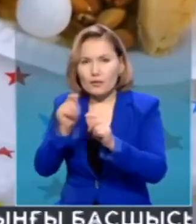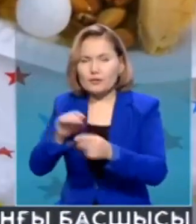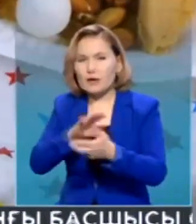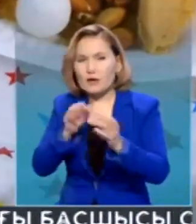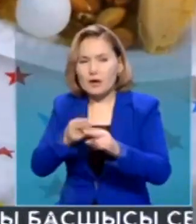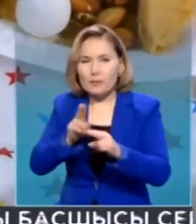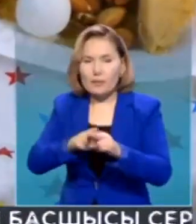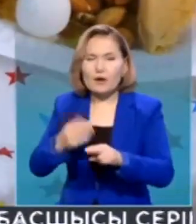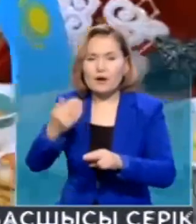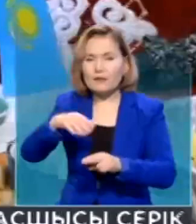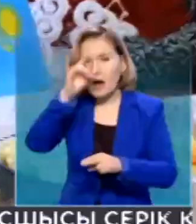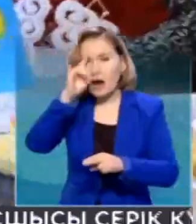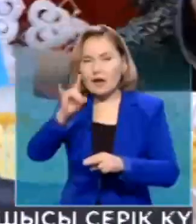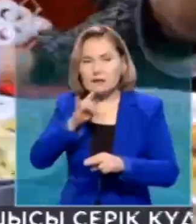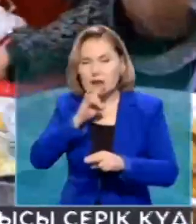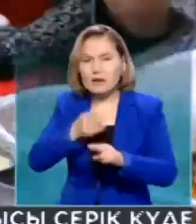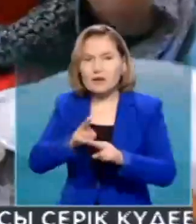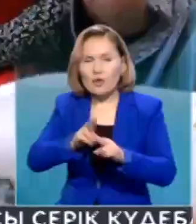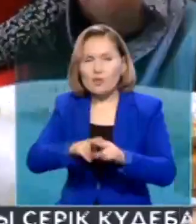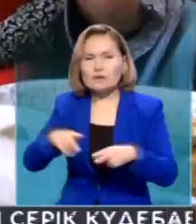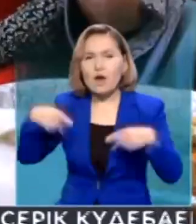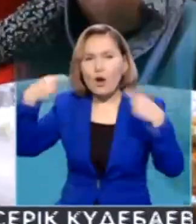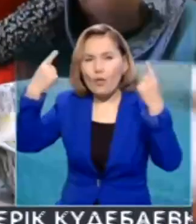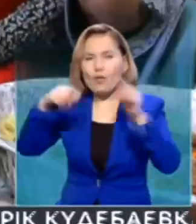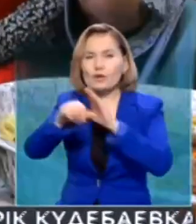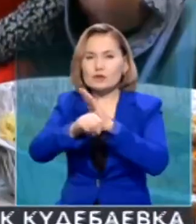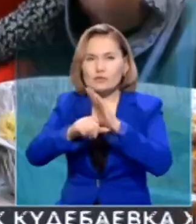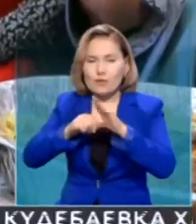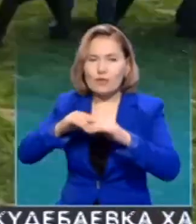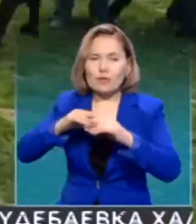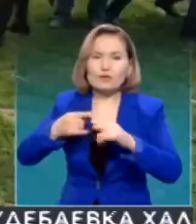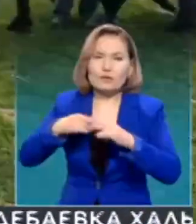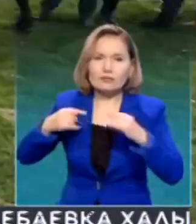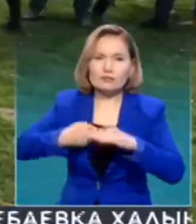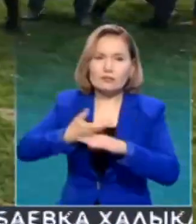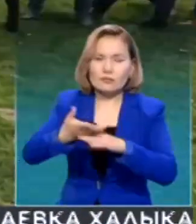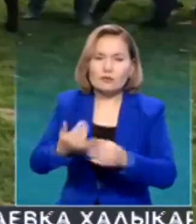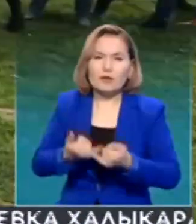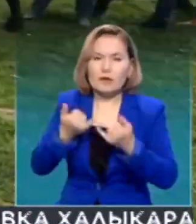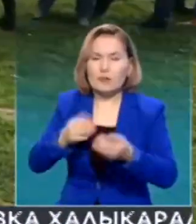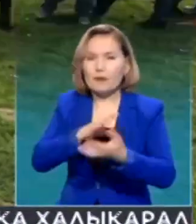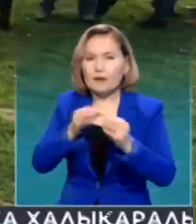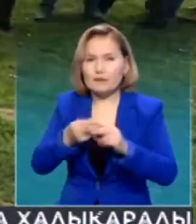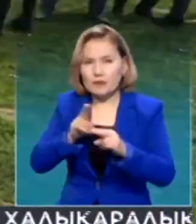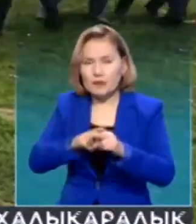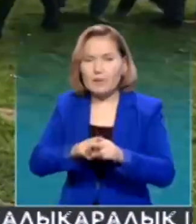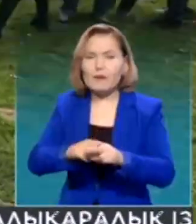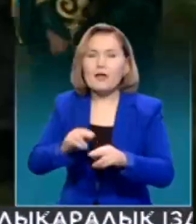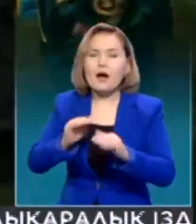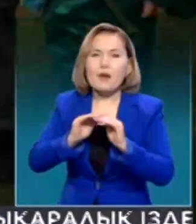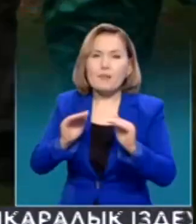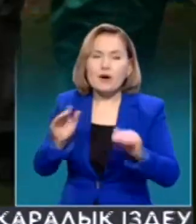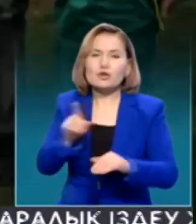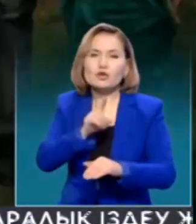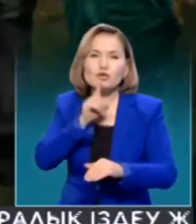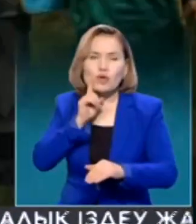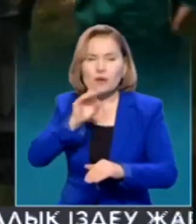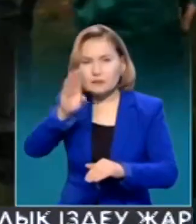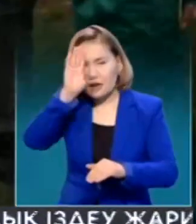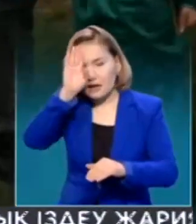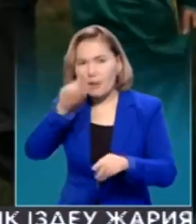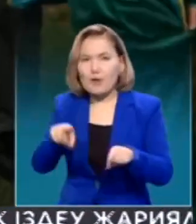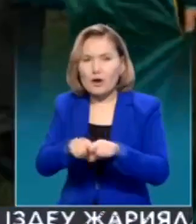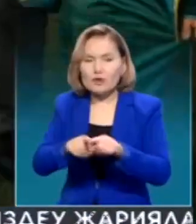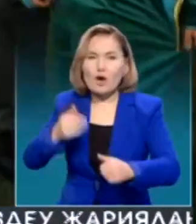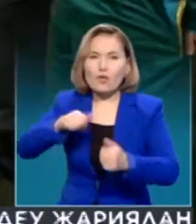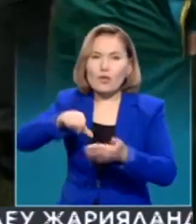кәделі мүшелері үлестірілді. Ұядан не көрген бала ұшқанда соны іледі. Ересектер ішке кіргеннен кейін кішкентайлар ешкімнің